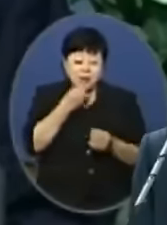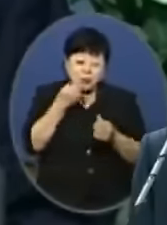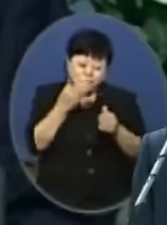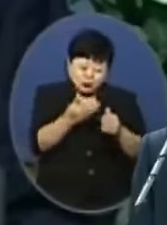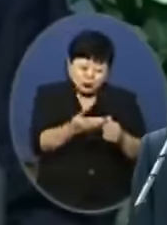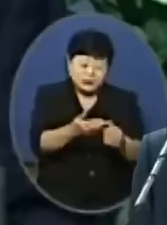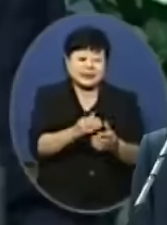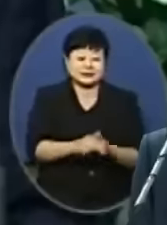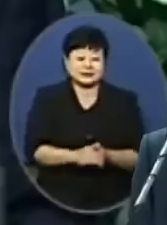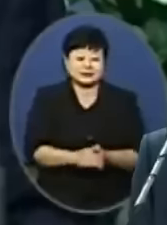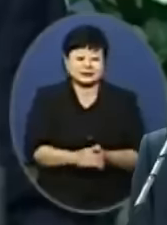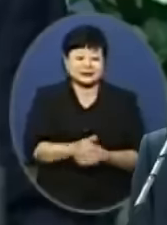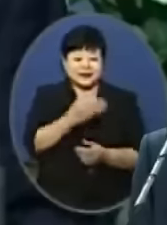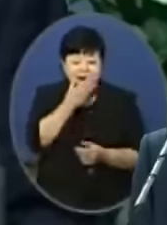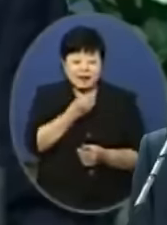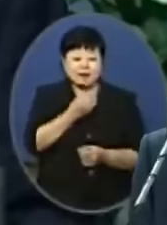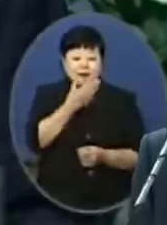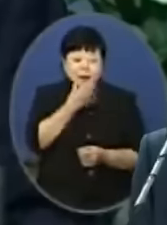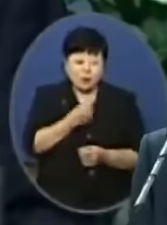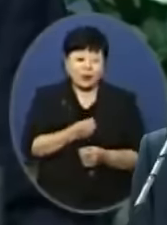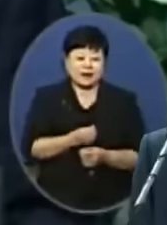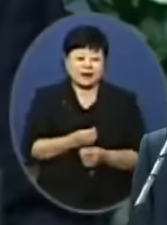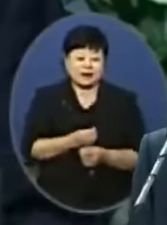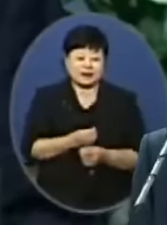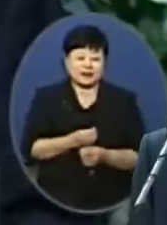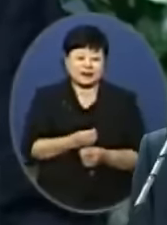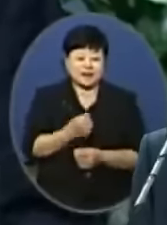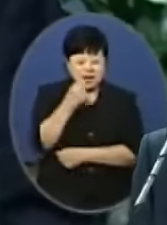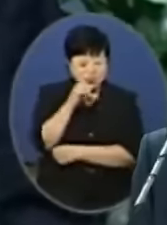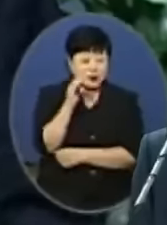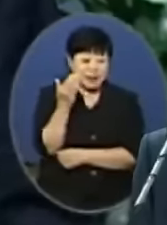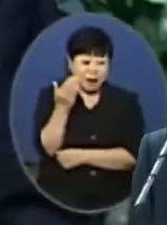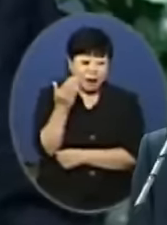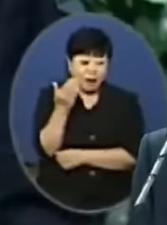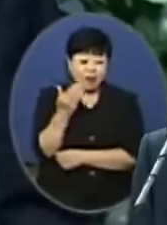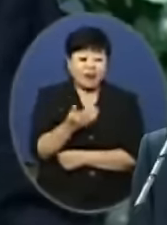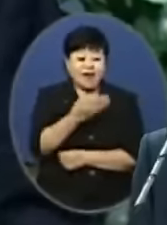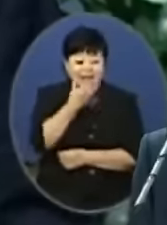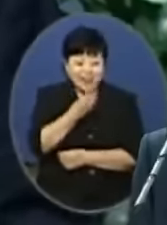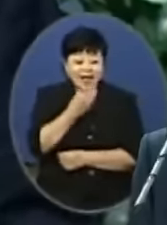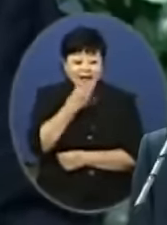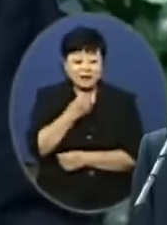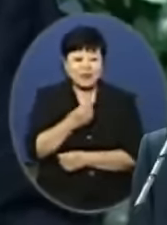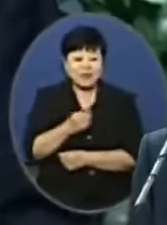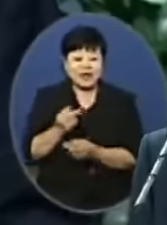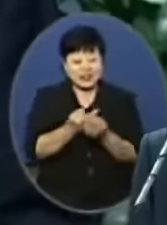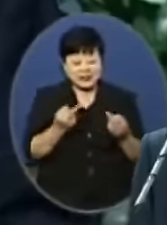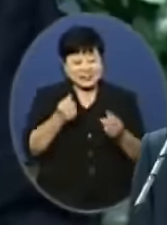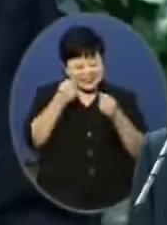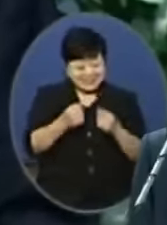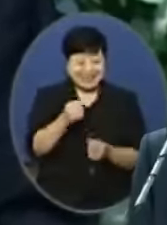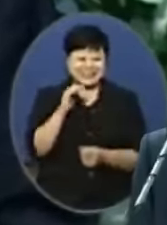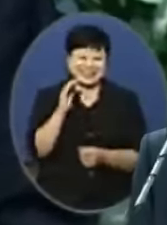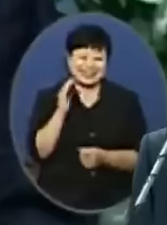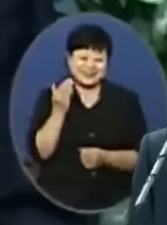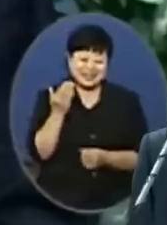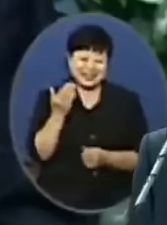수 있도록 우리는 행복의 근원이 되고 행복의 동산에 살게 될 것인